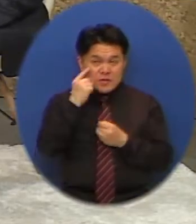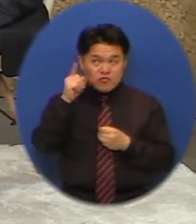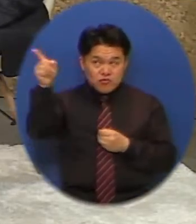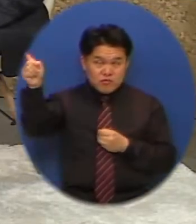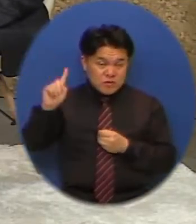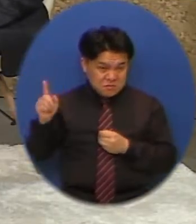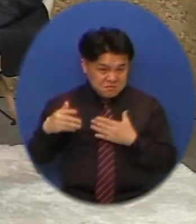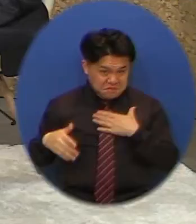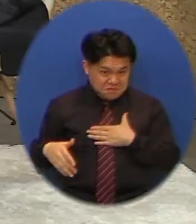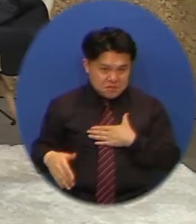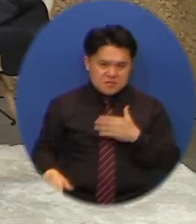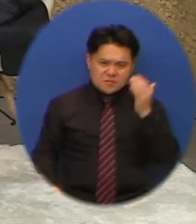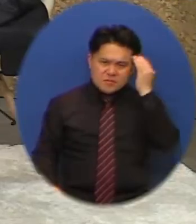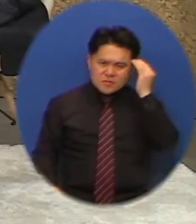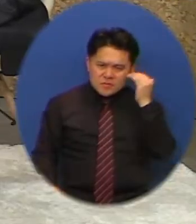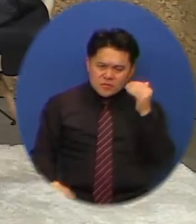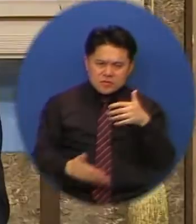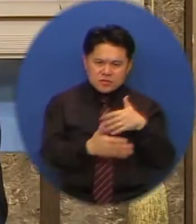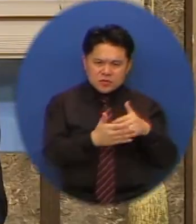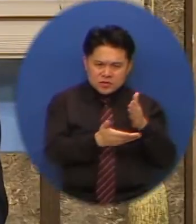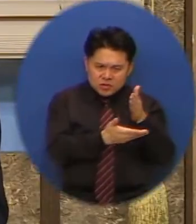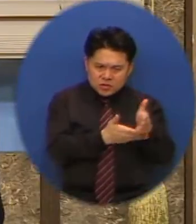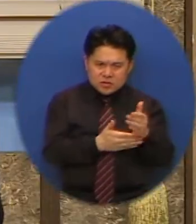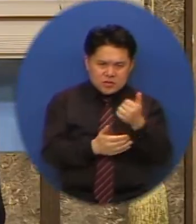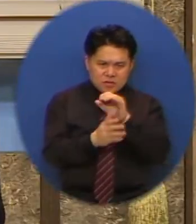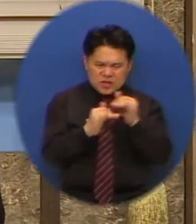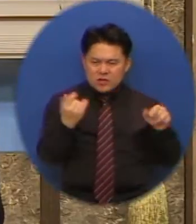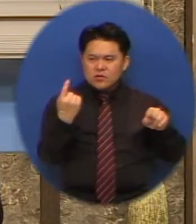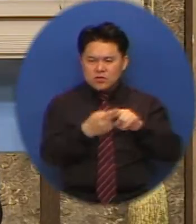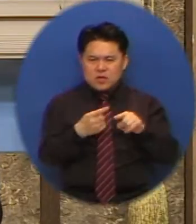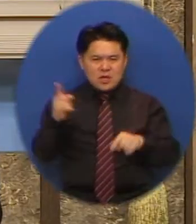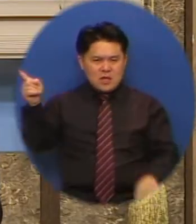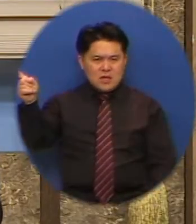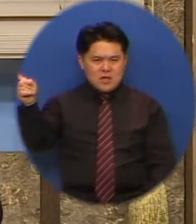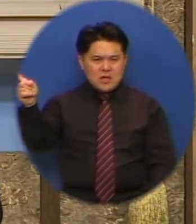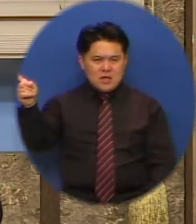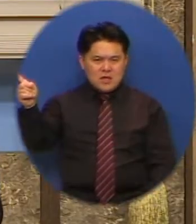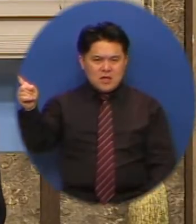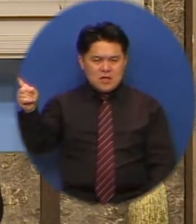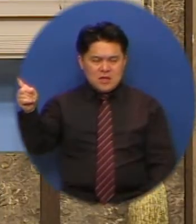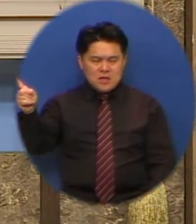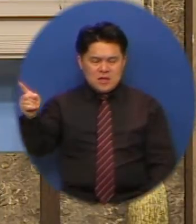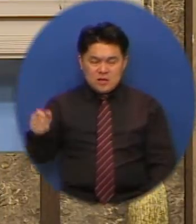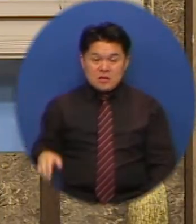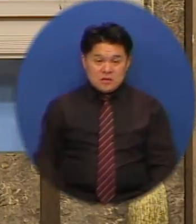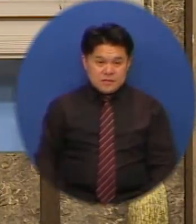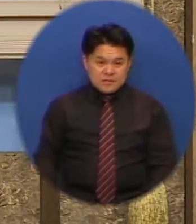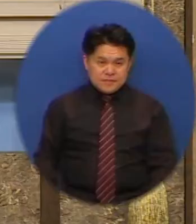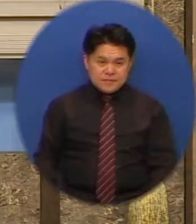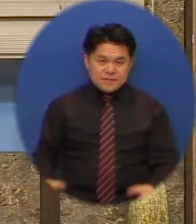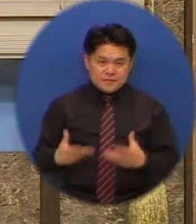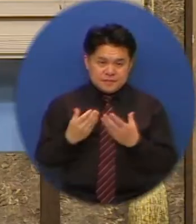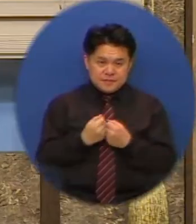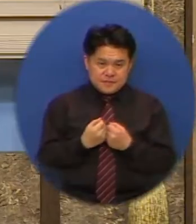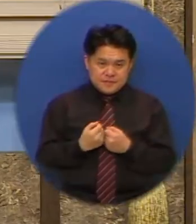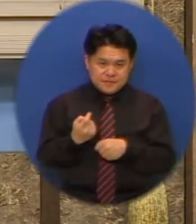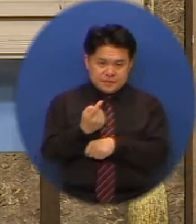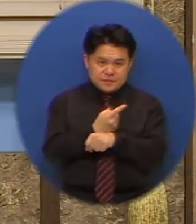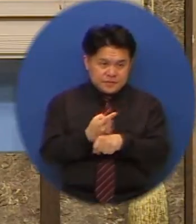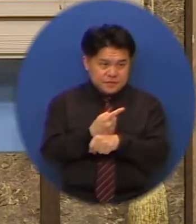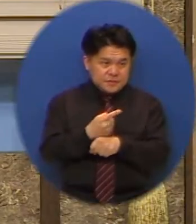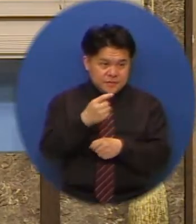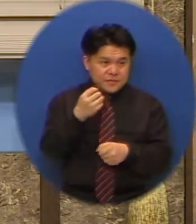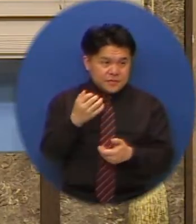사회복지사가 우리나라 회계사나 변호사 같은 그런 대우를 받습니다. 예. 그래서 예를 들어서 시간별로 차지를 해요.